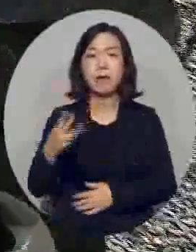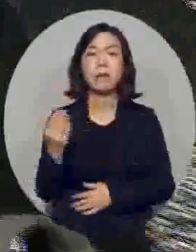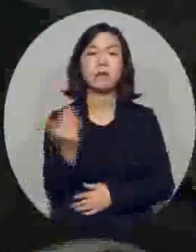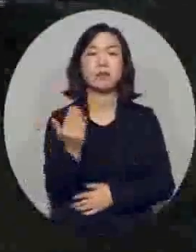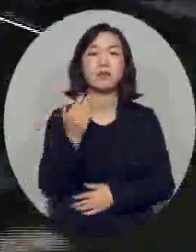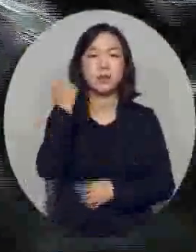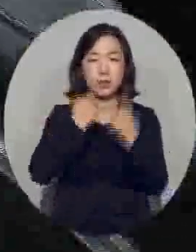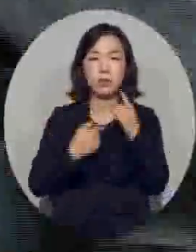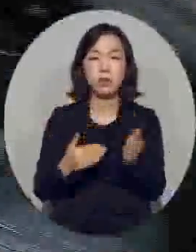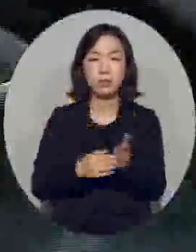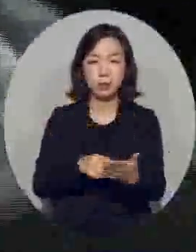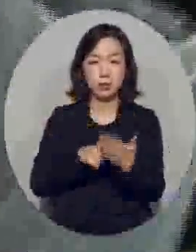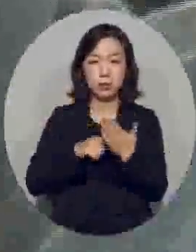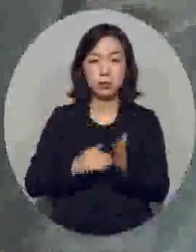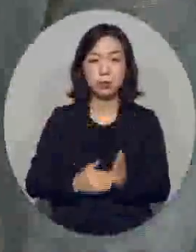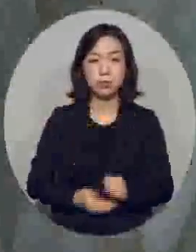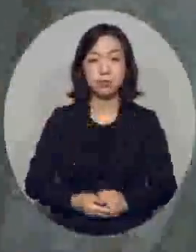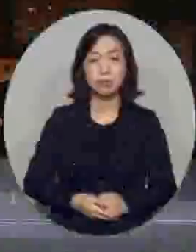집계됐습니다